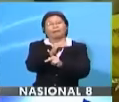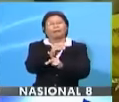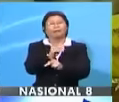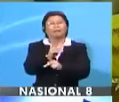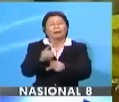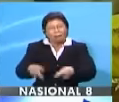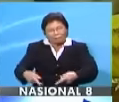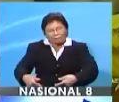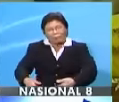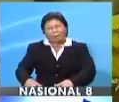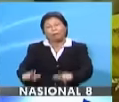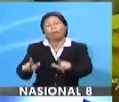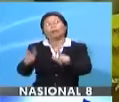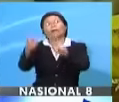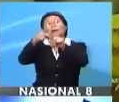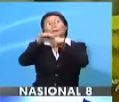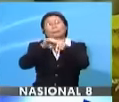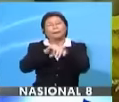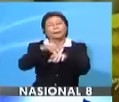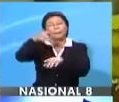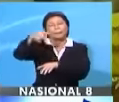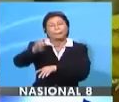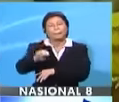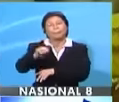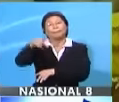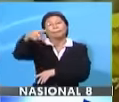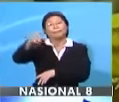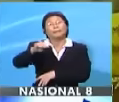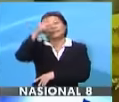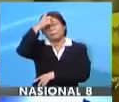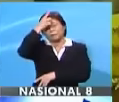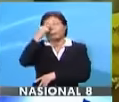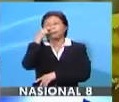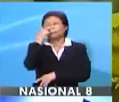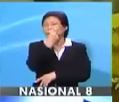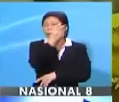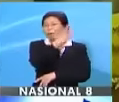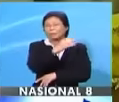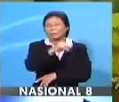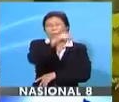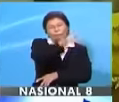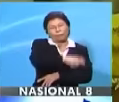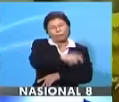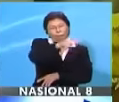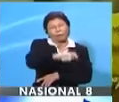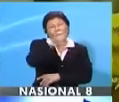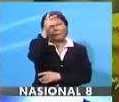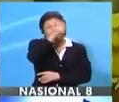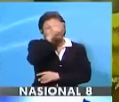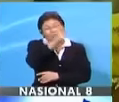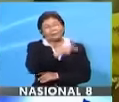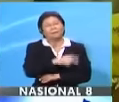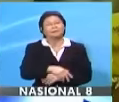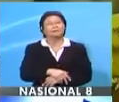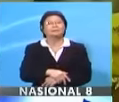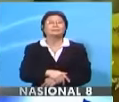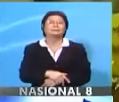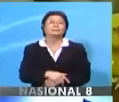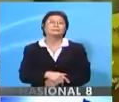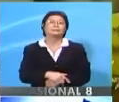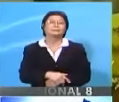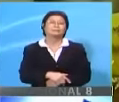kesempatan kepada Memanda Perdana Menteri serta pihak kerajaan